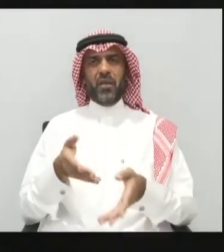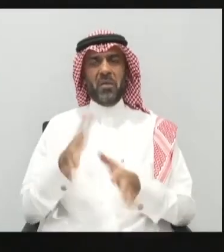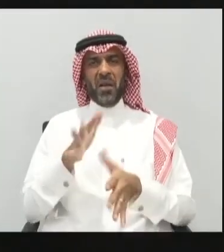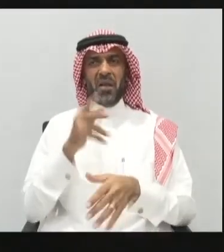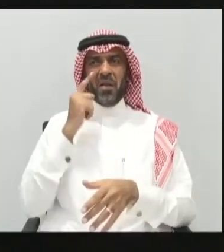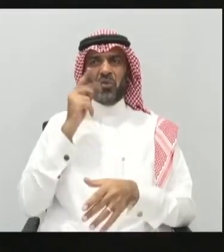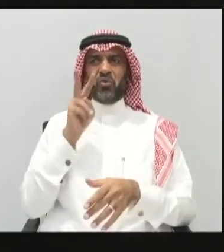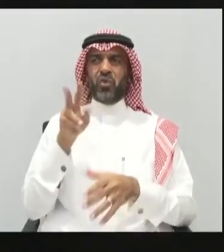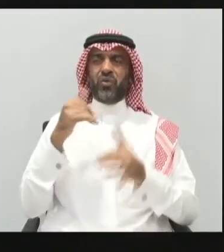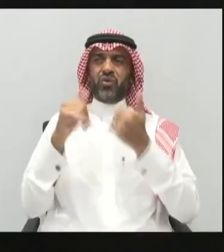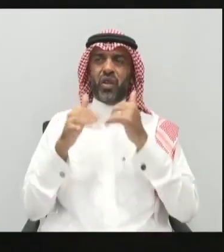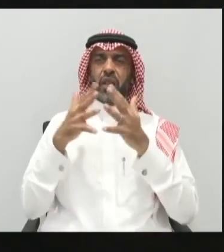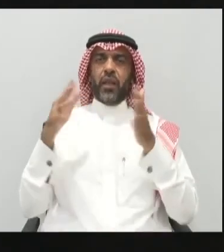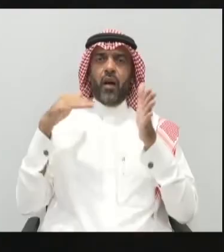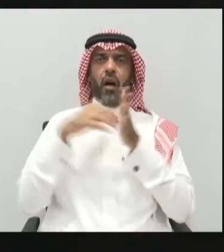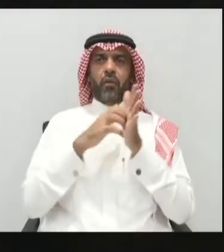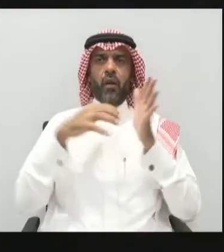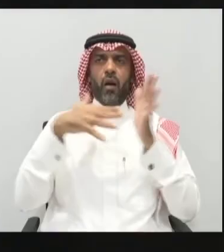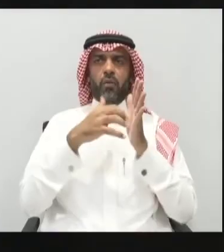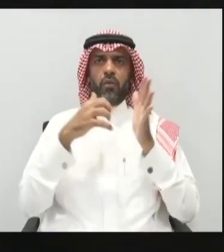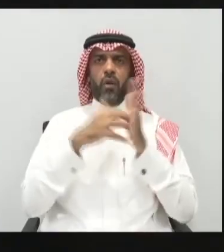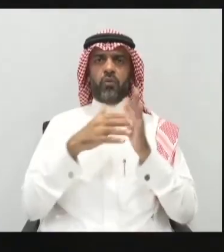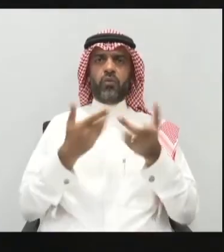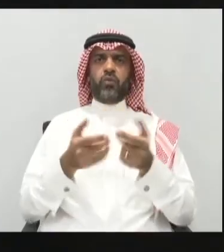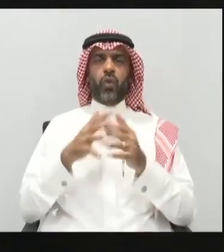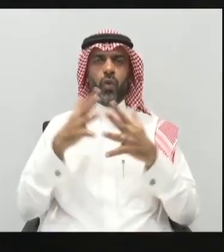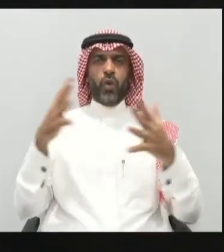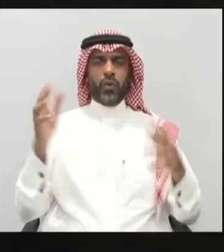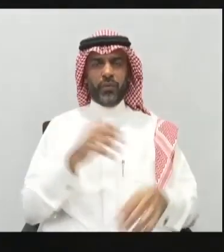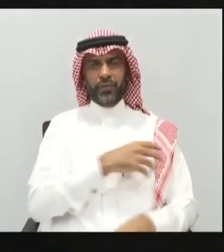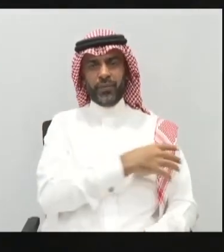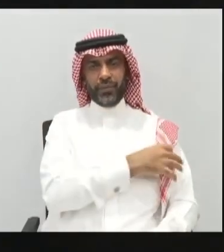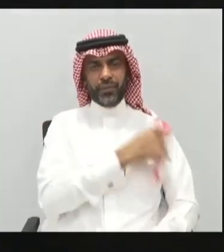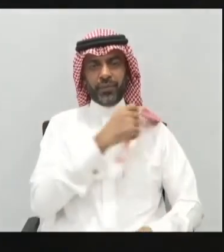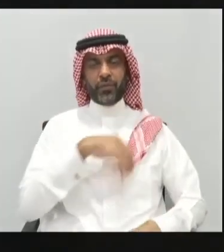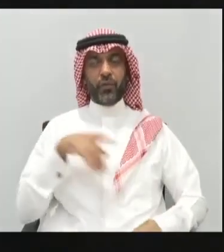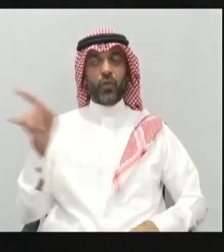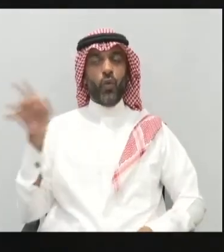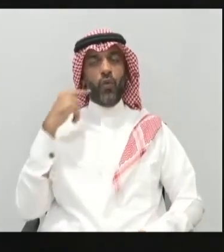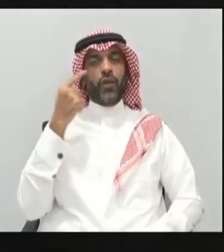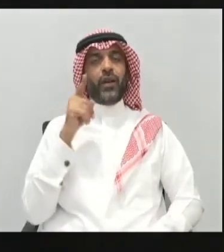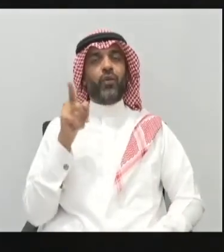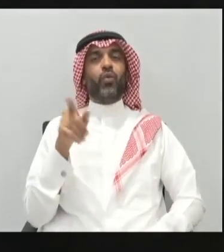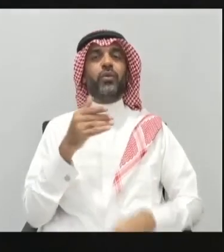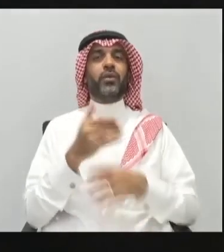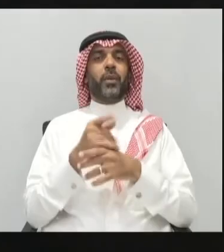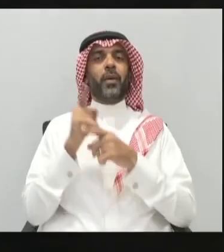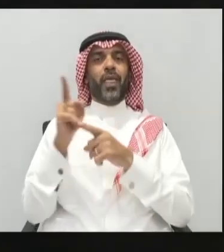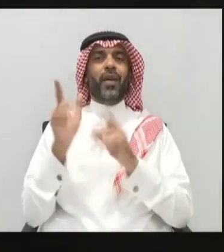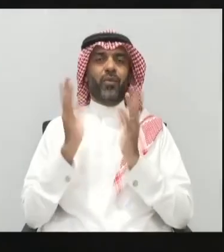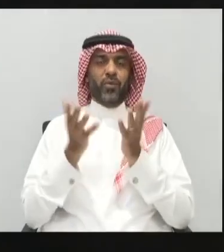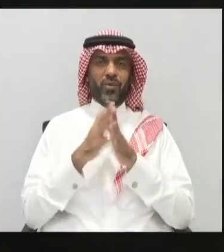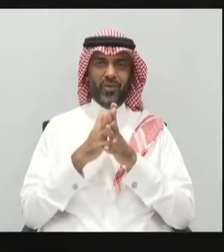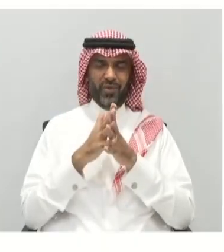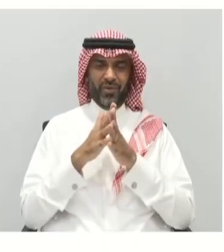حوادث في الطرقات حوادث شنيعه وهذه هي المسوغات التي ربط بها البيانات